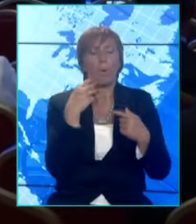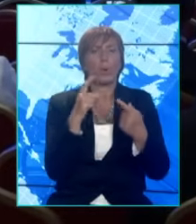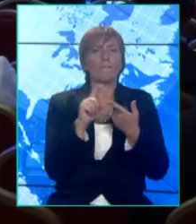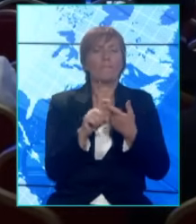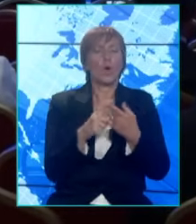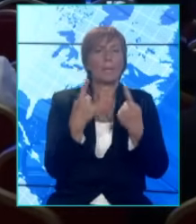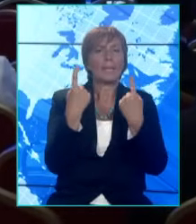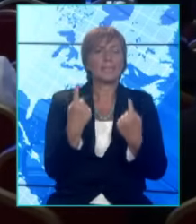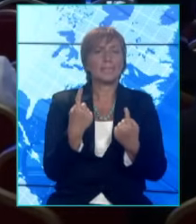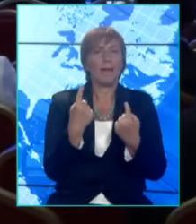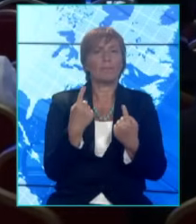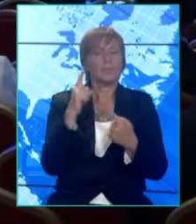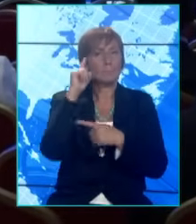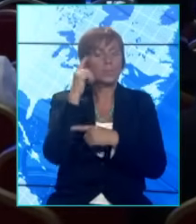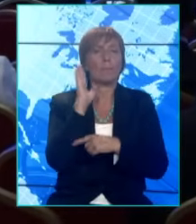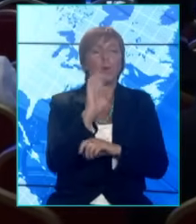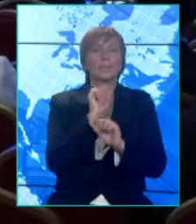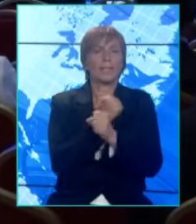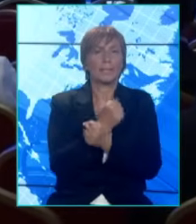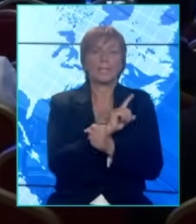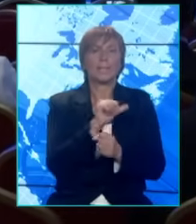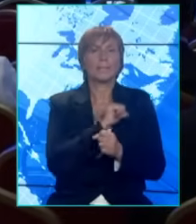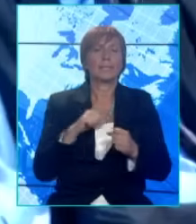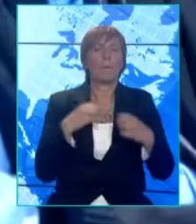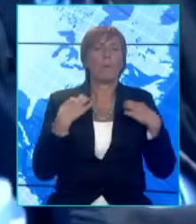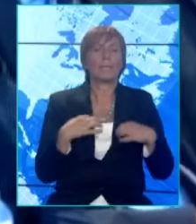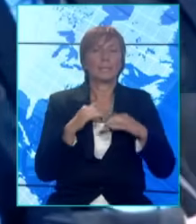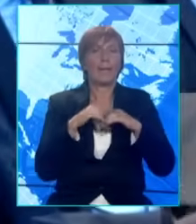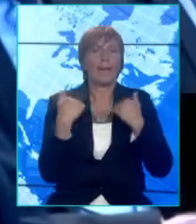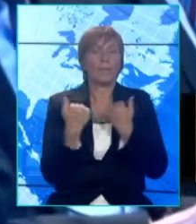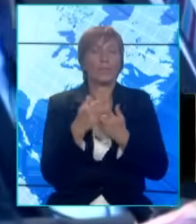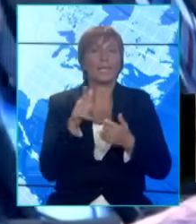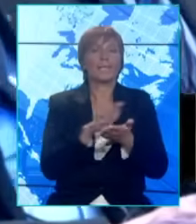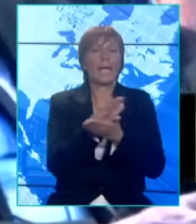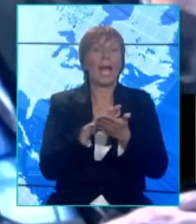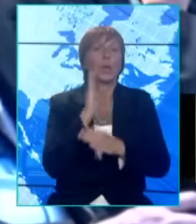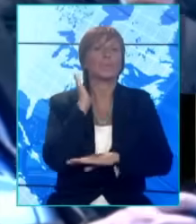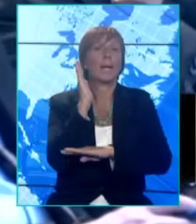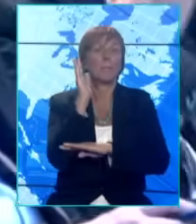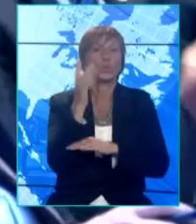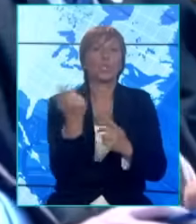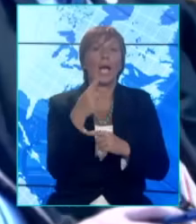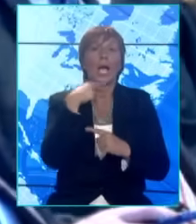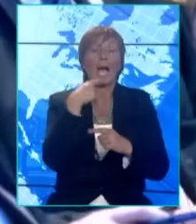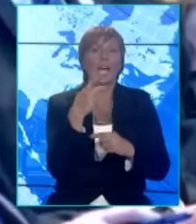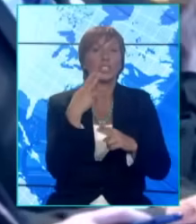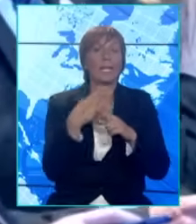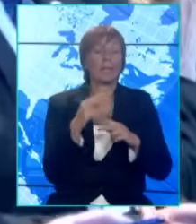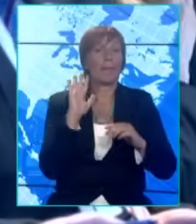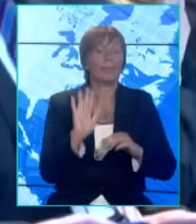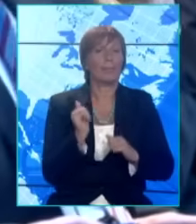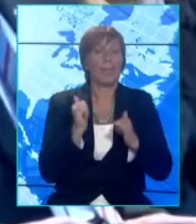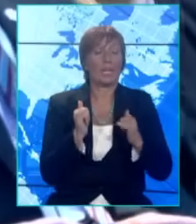stav Evropske unije, ne samo predsjednik Evropskog vijeća. Dijalog za budućnost, kako kaže i ime današnje